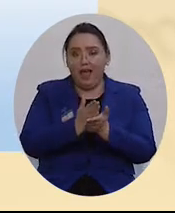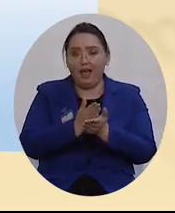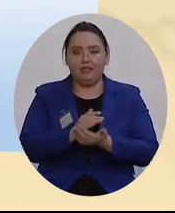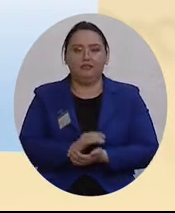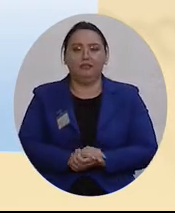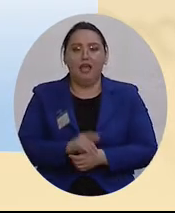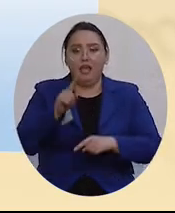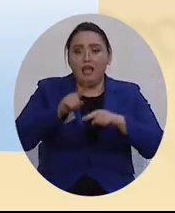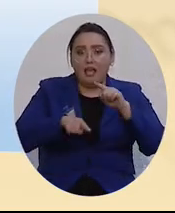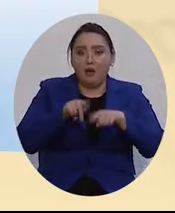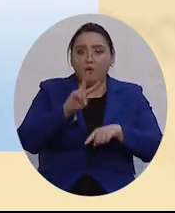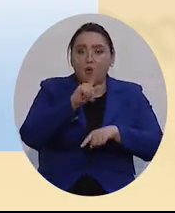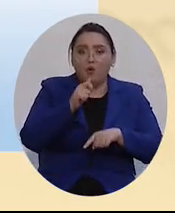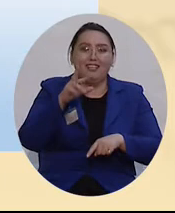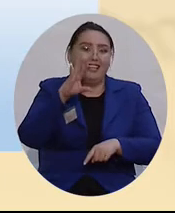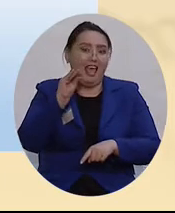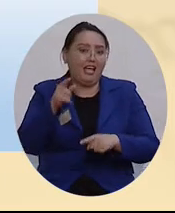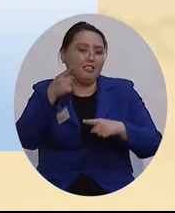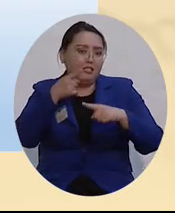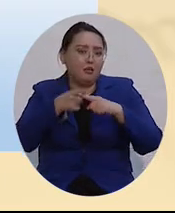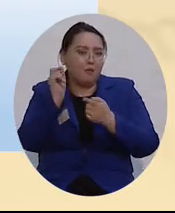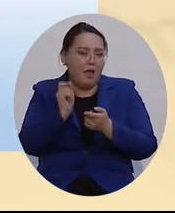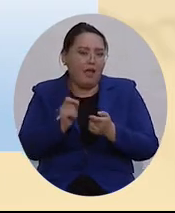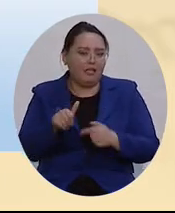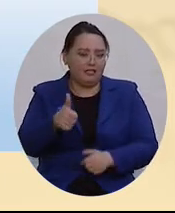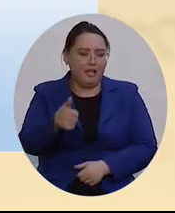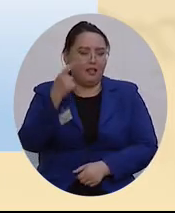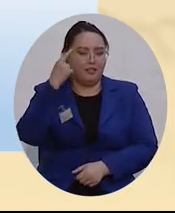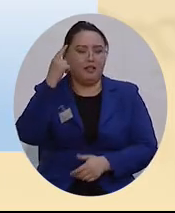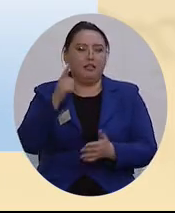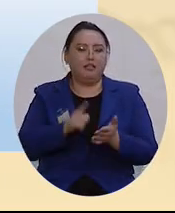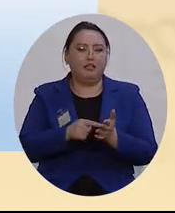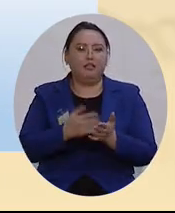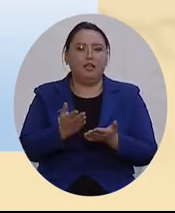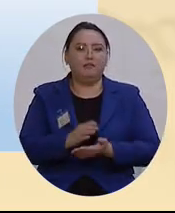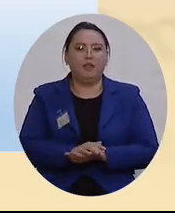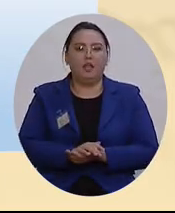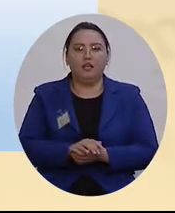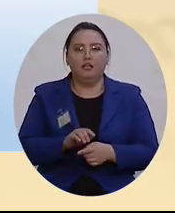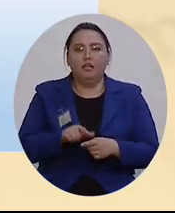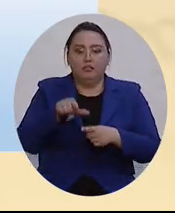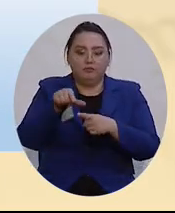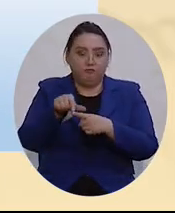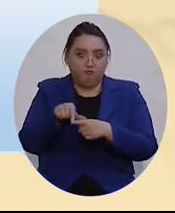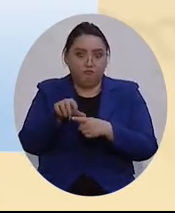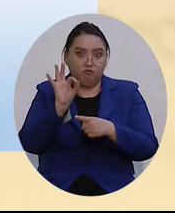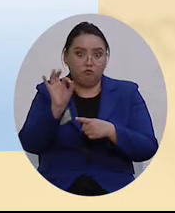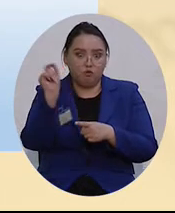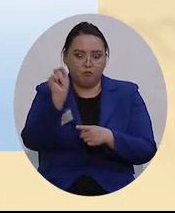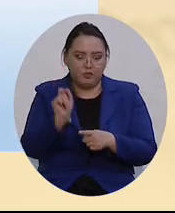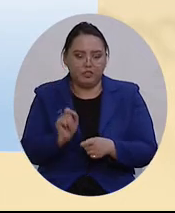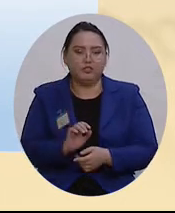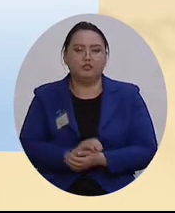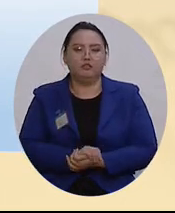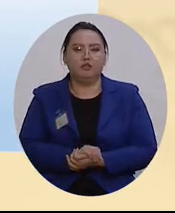нөхцөл залгаж байна вэ гэдгийг сайн санах шаардлагатай. За дараа нь дагварыг бас зөв залган бичгээ санаарай. За хамгийн чухал зүйл